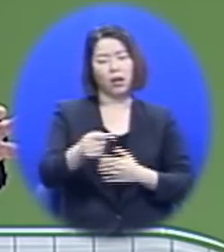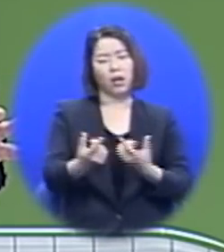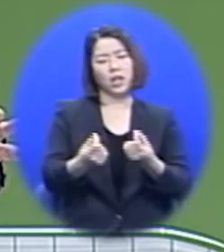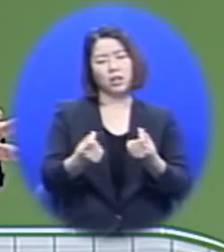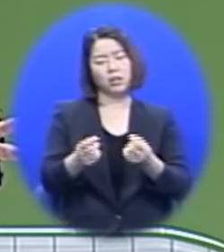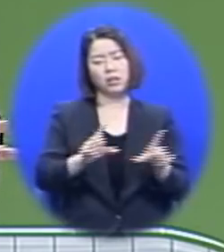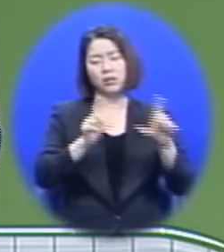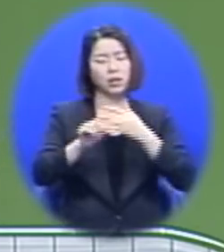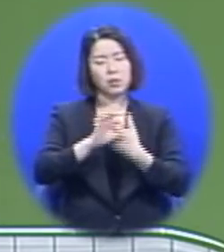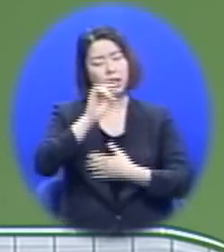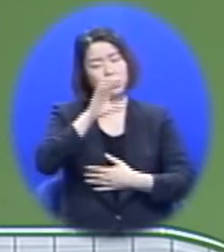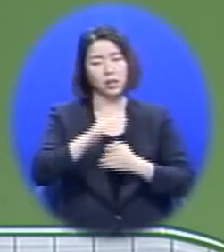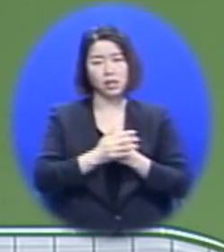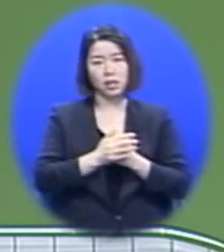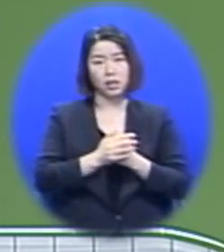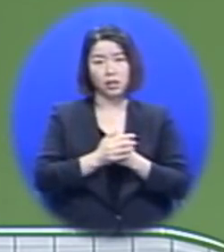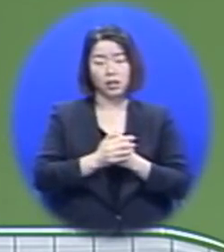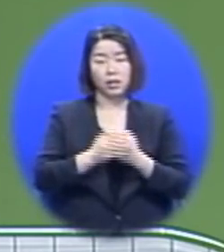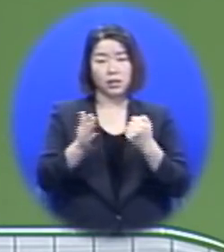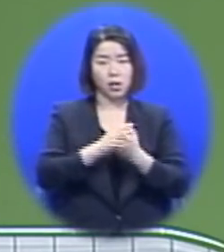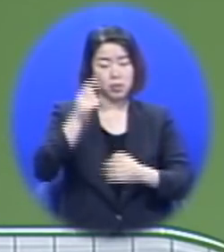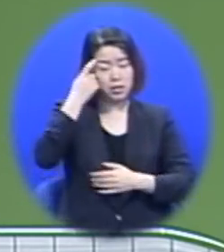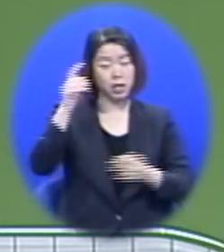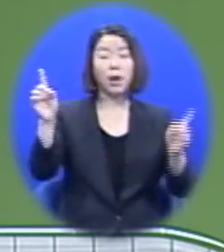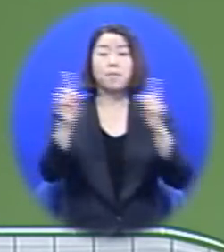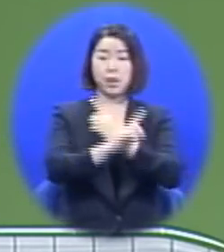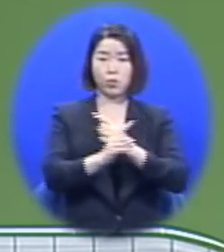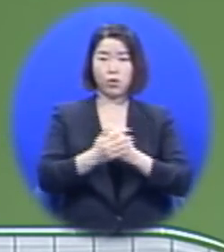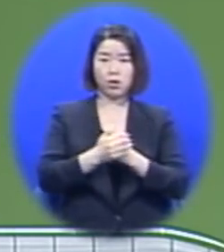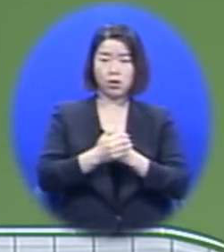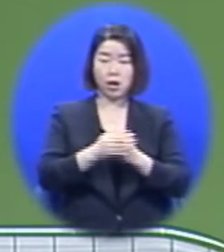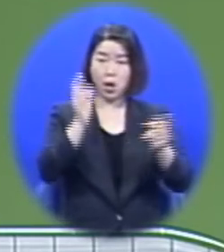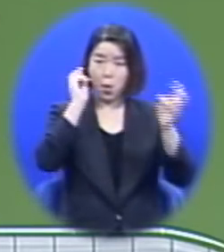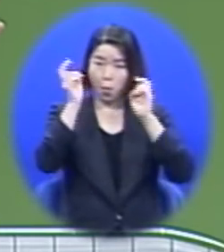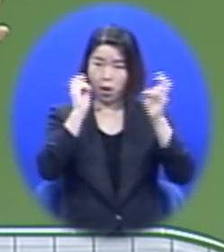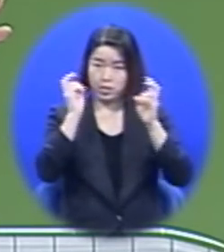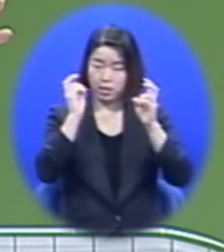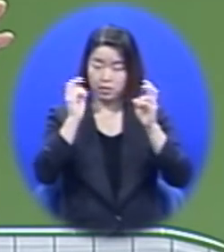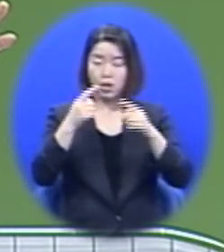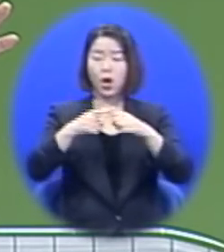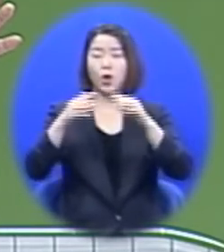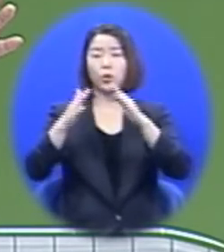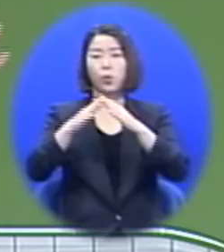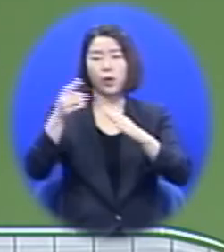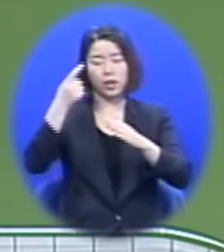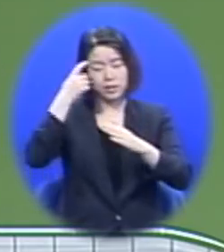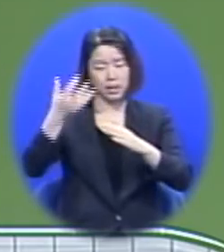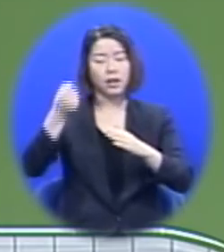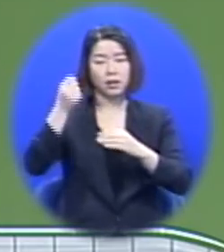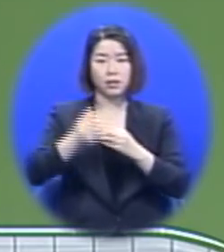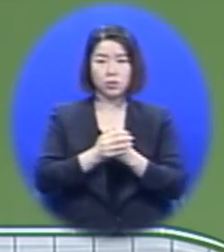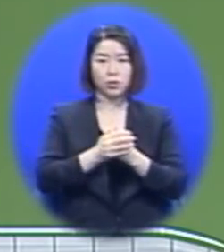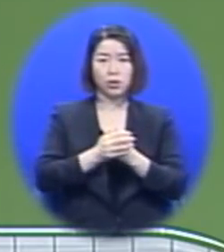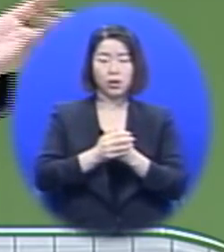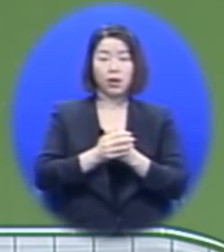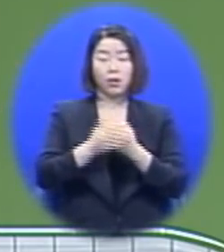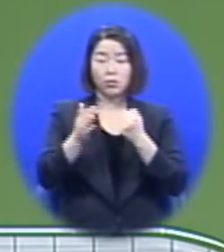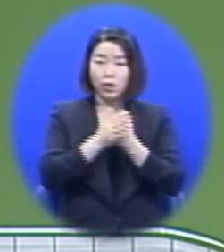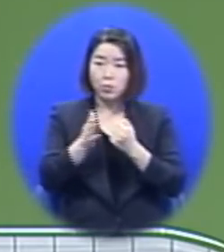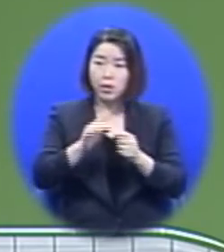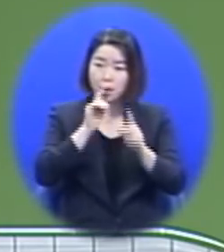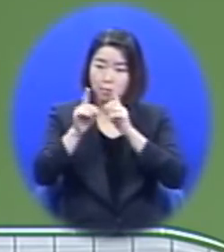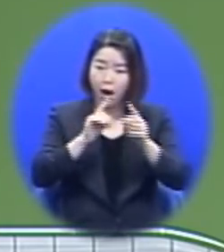안 된다. 그래서 생각을 바꿨답니다. 회사를 교회라고 생각하자. 그랬더니 말도 행동도